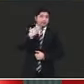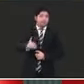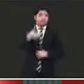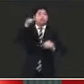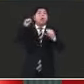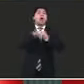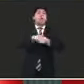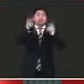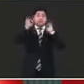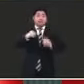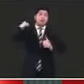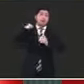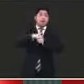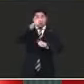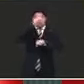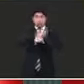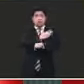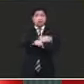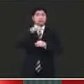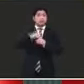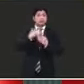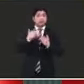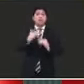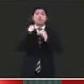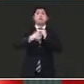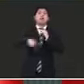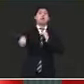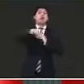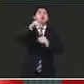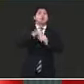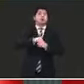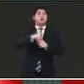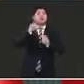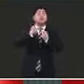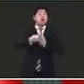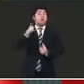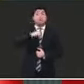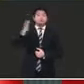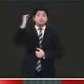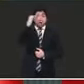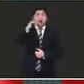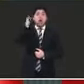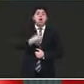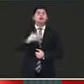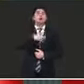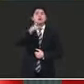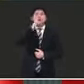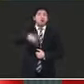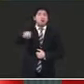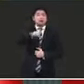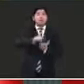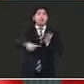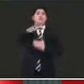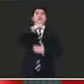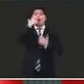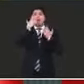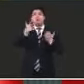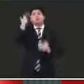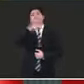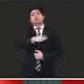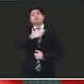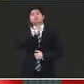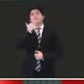kampanyamızın bir kez daha ülkemize milletimize ve özellikle Hak sahiplerimize hayırlı olmasını